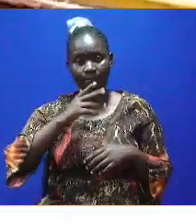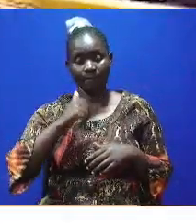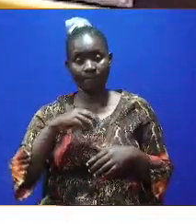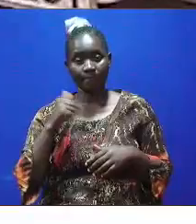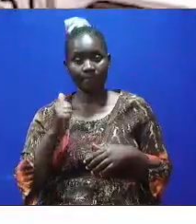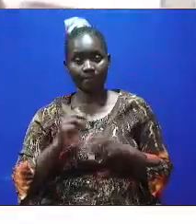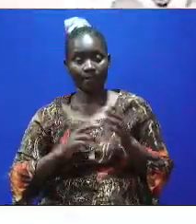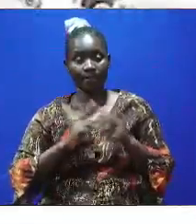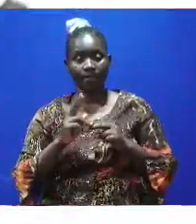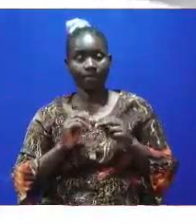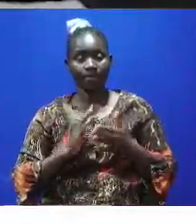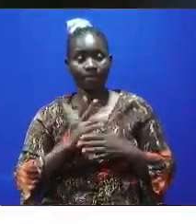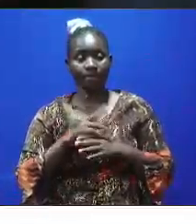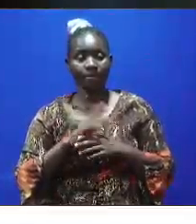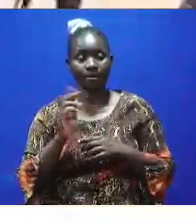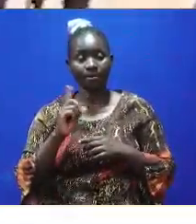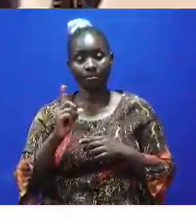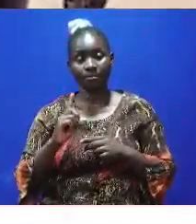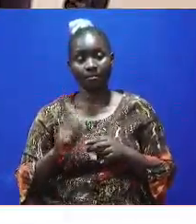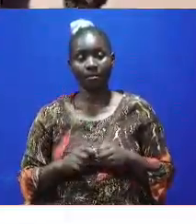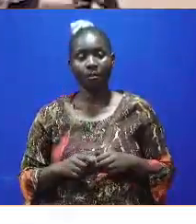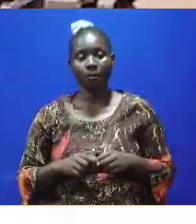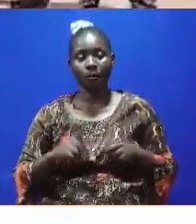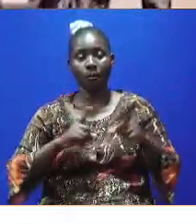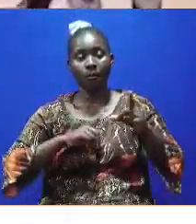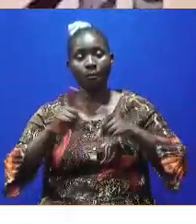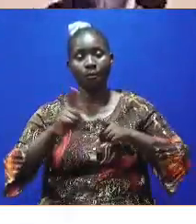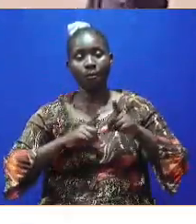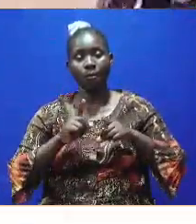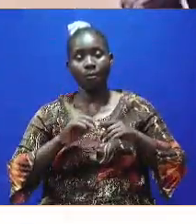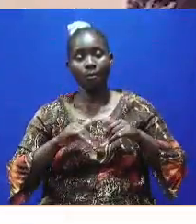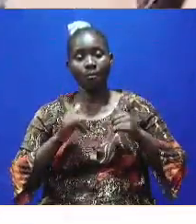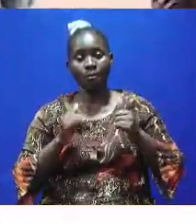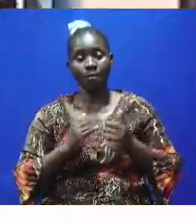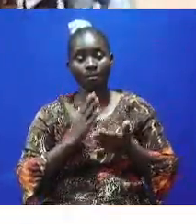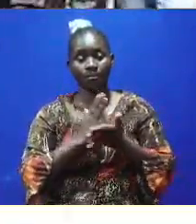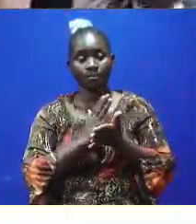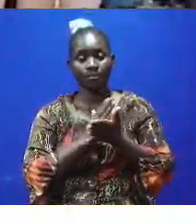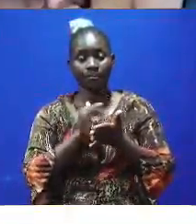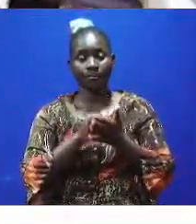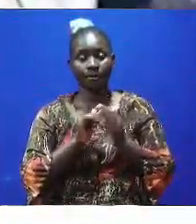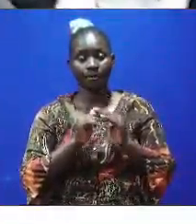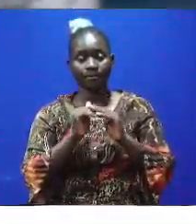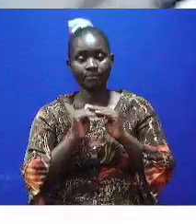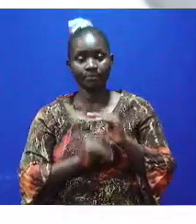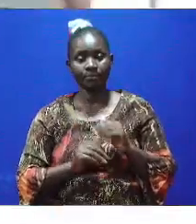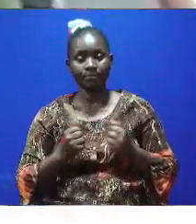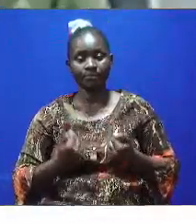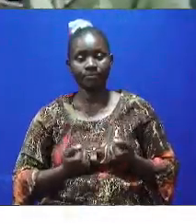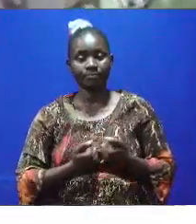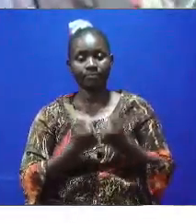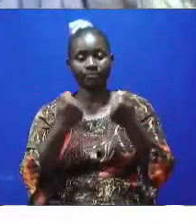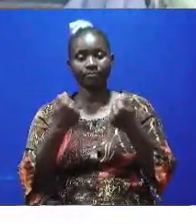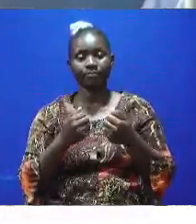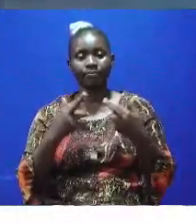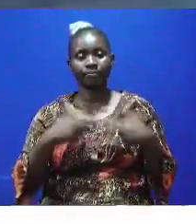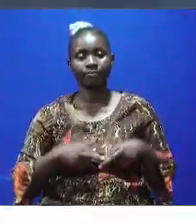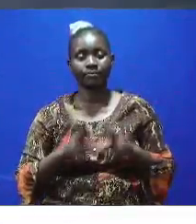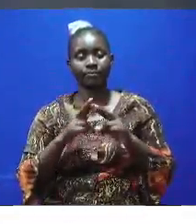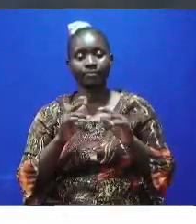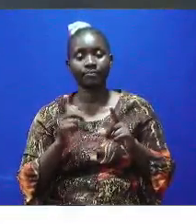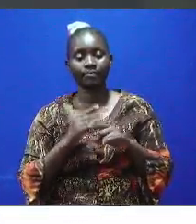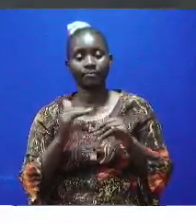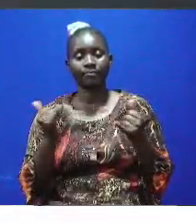meikira nuguetira ewizara yobo sombi ase okwe nekebunango kia nebali emibasokano yechipara